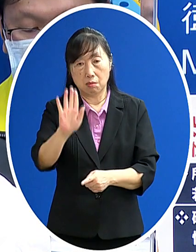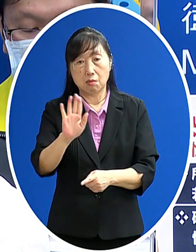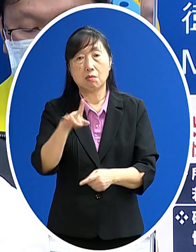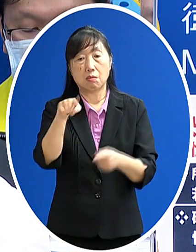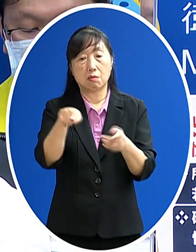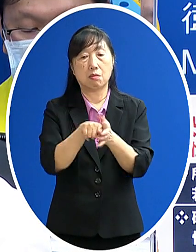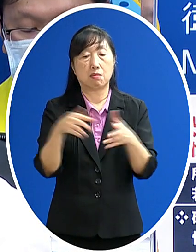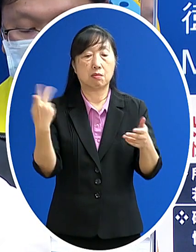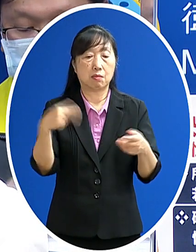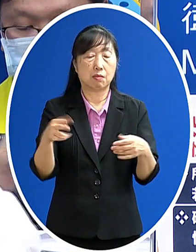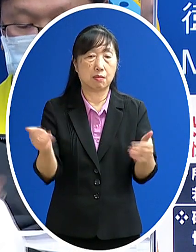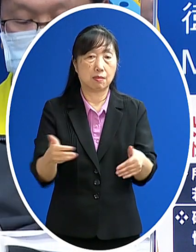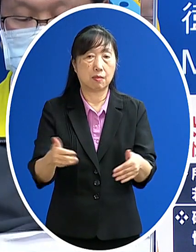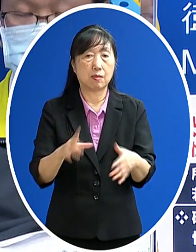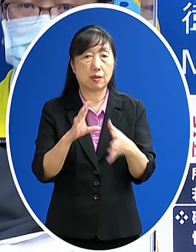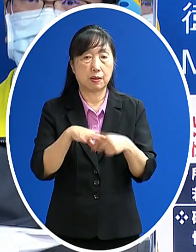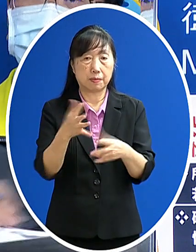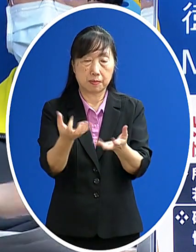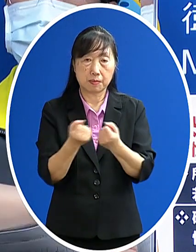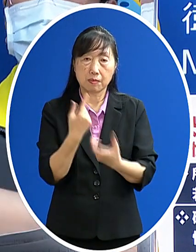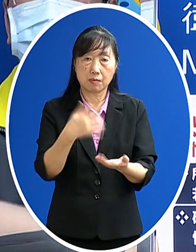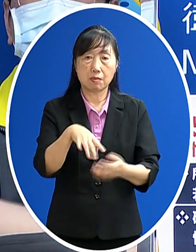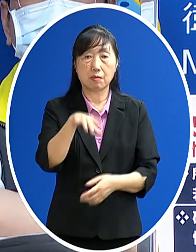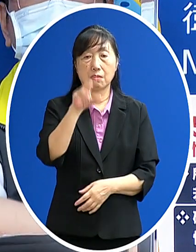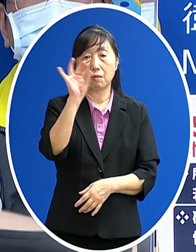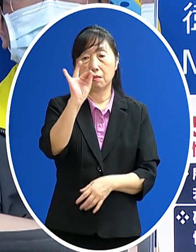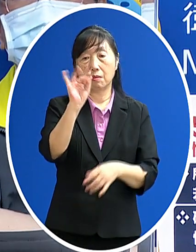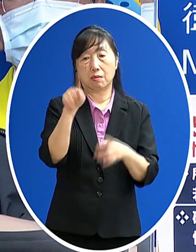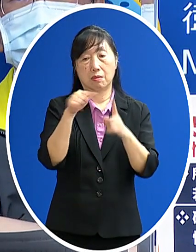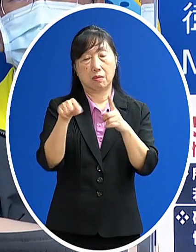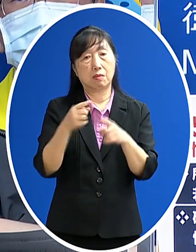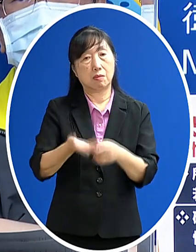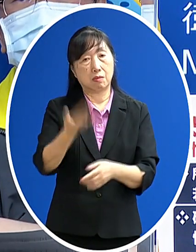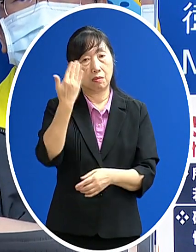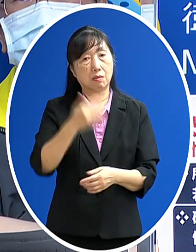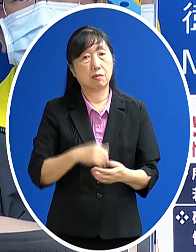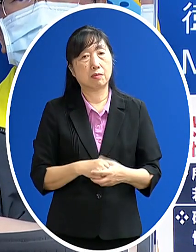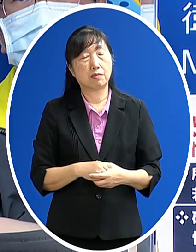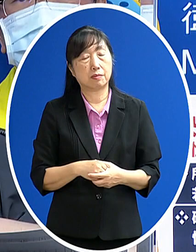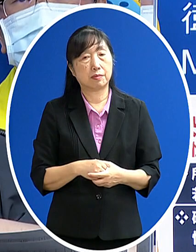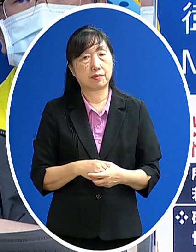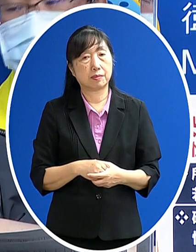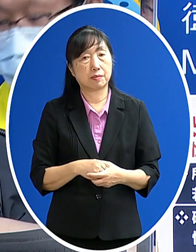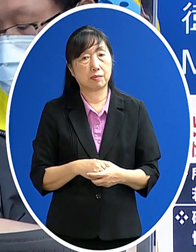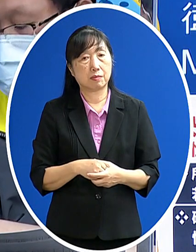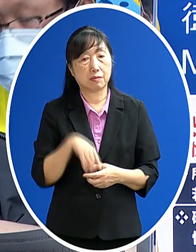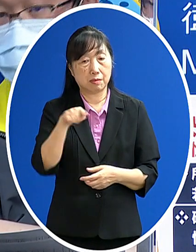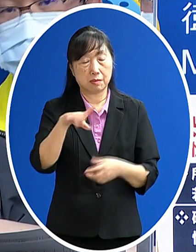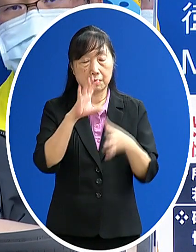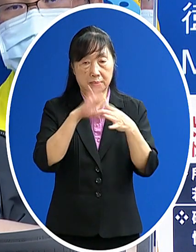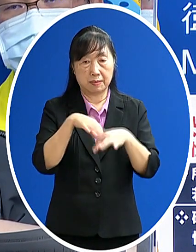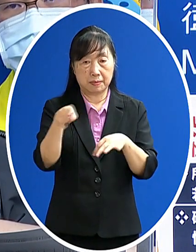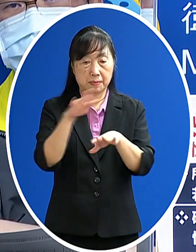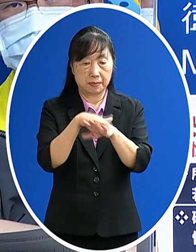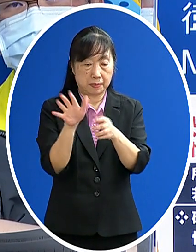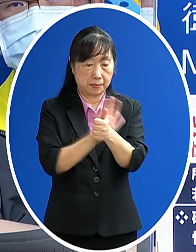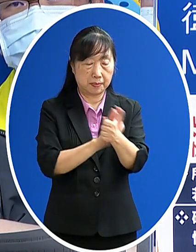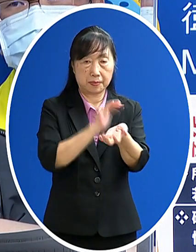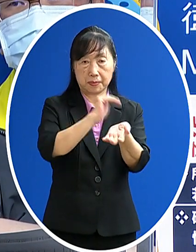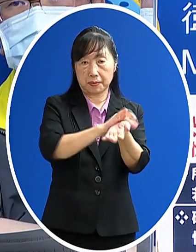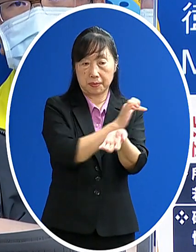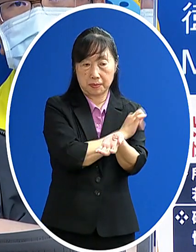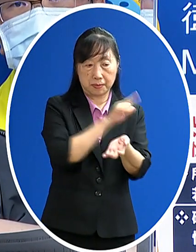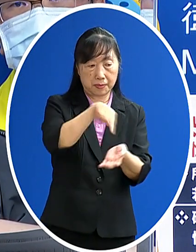现在台大收治了有超过100位以上的确诊个案，那当然造成医护人员